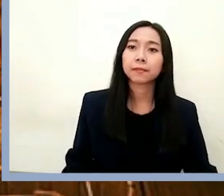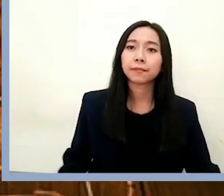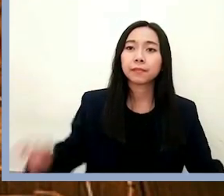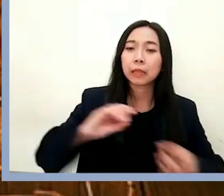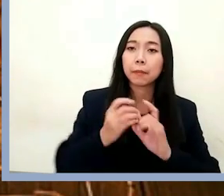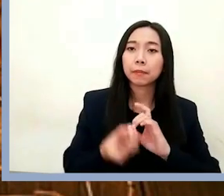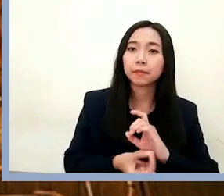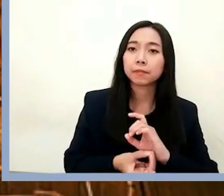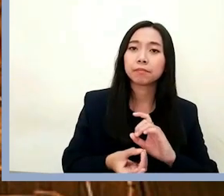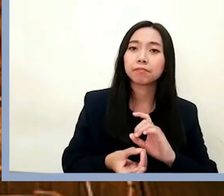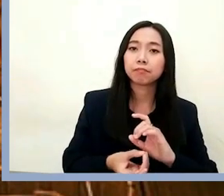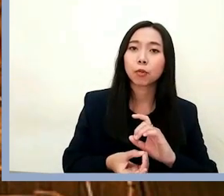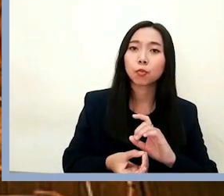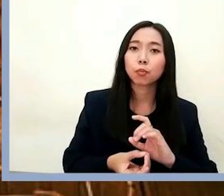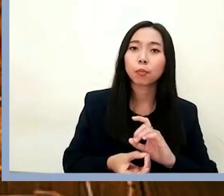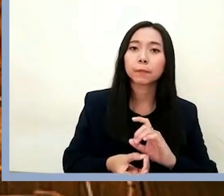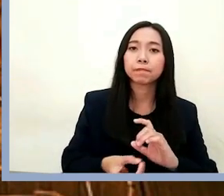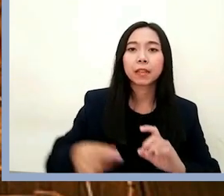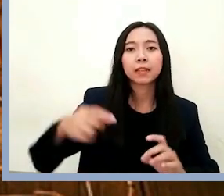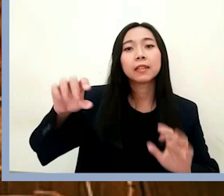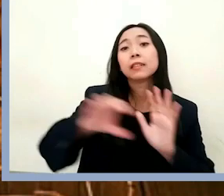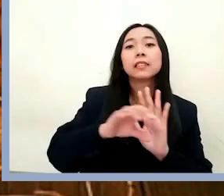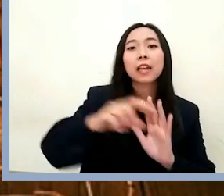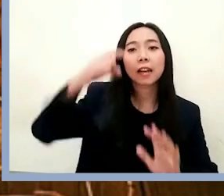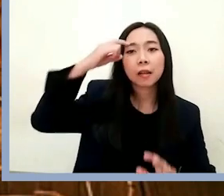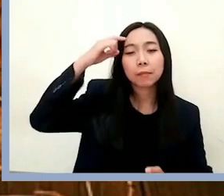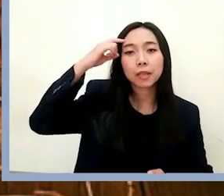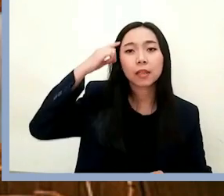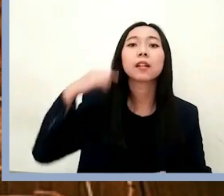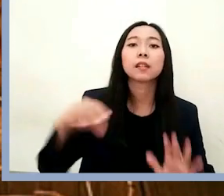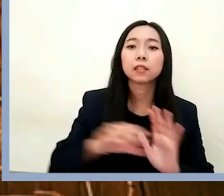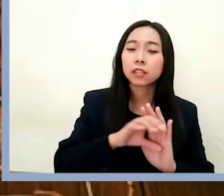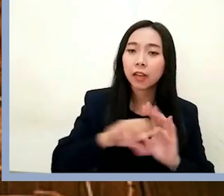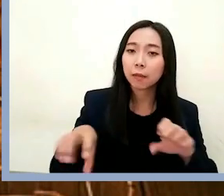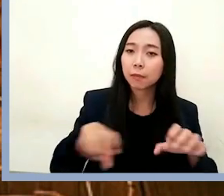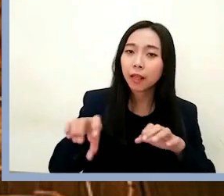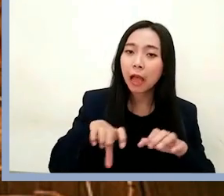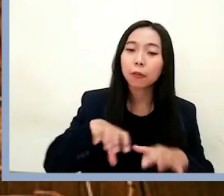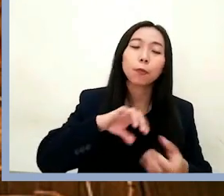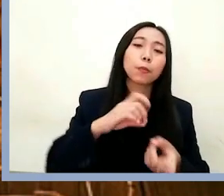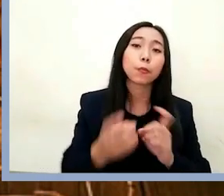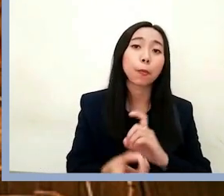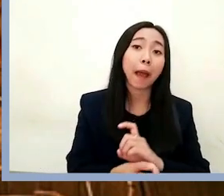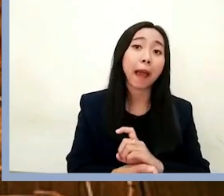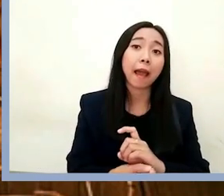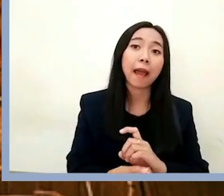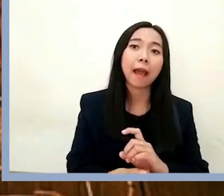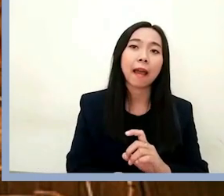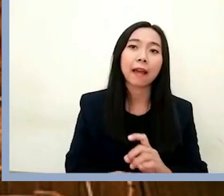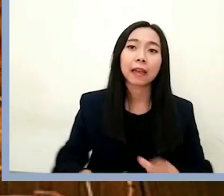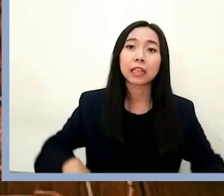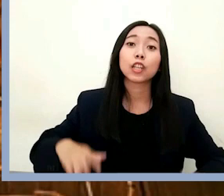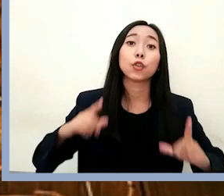orientasi dan perilaku kehidupan secara radikal yaitu kehidupan yang